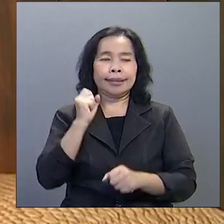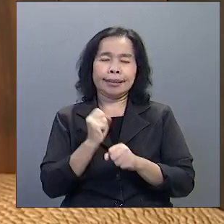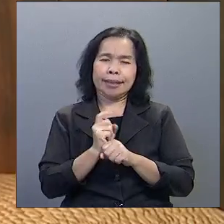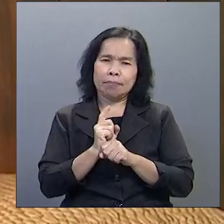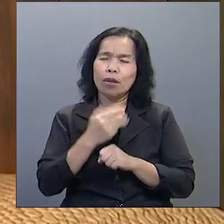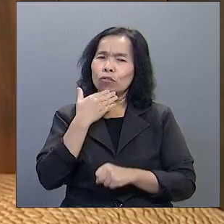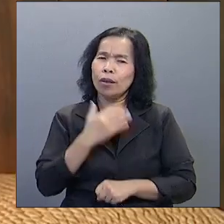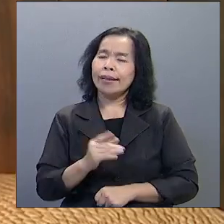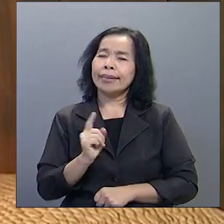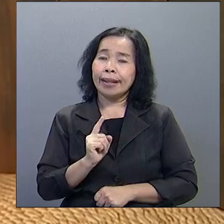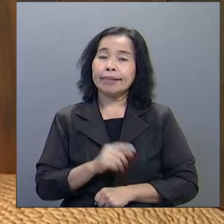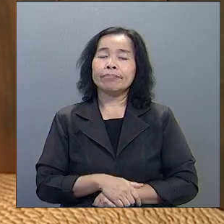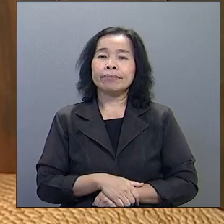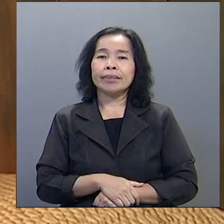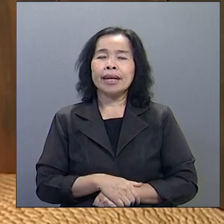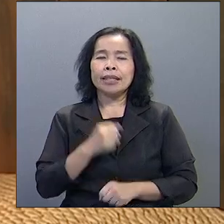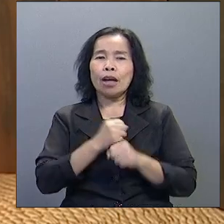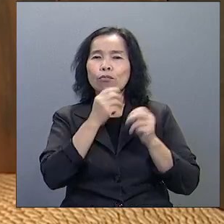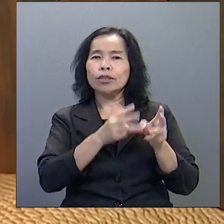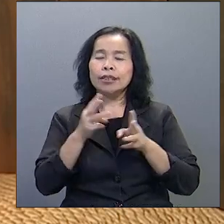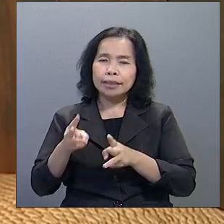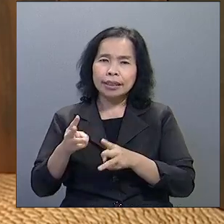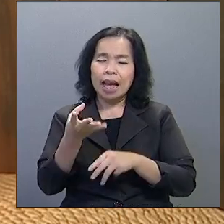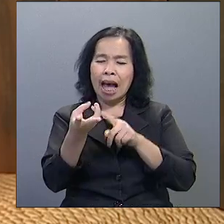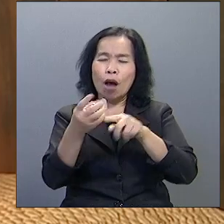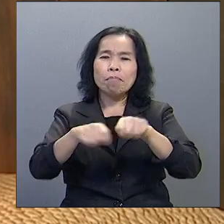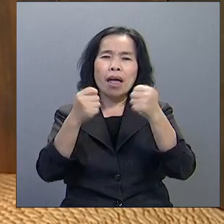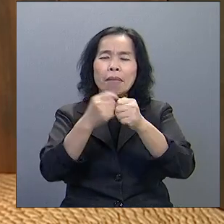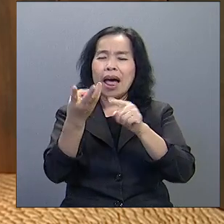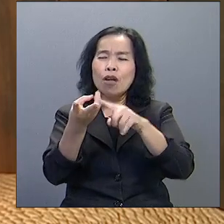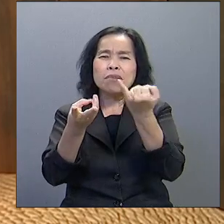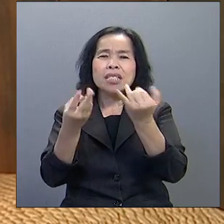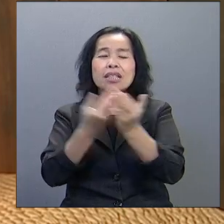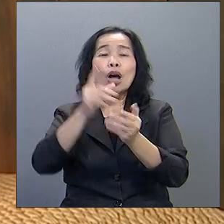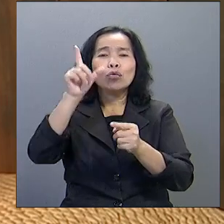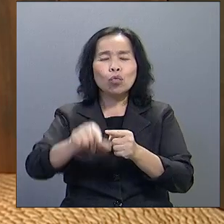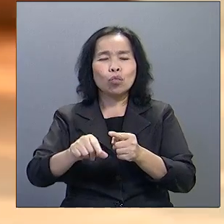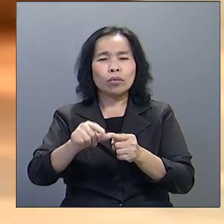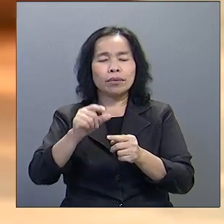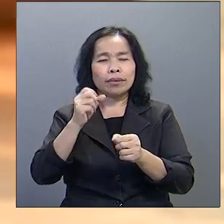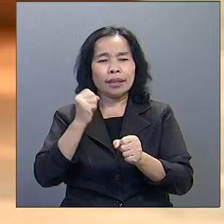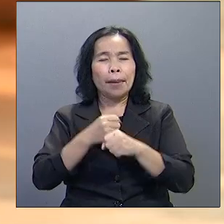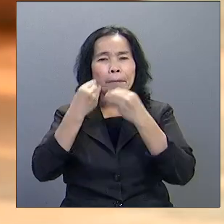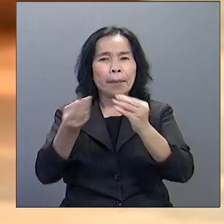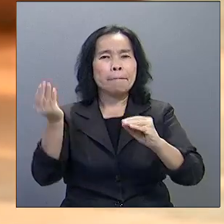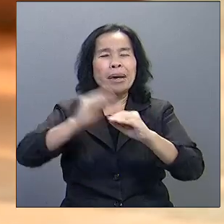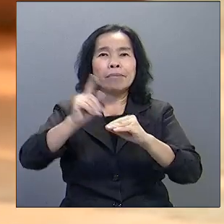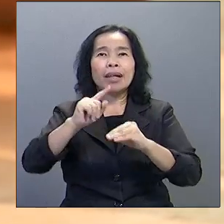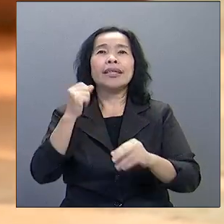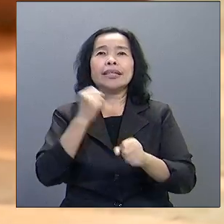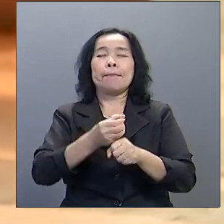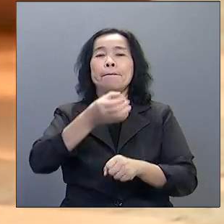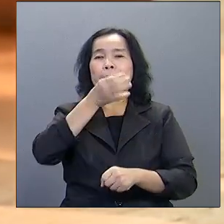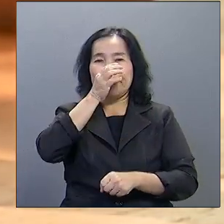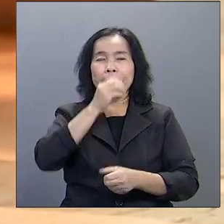ยั่งยืนมากกว่านี้เราควรจะหาวิธีเพิ่มมูลค่าข้าวกันครับก็เลยเป็นที่มาของของเครื่องดื่มโลสกะเนี่ย